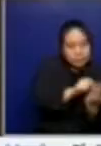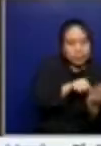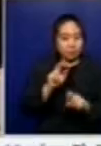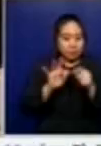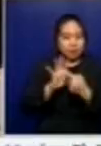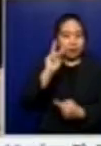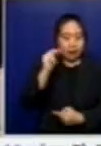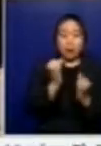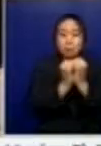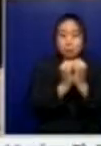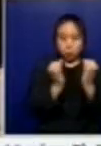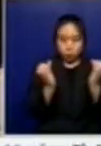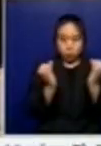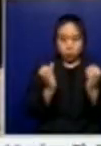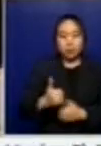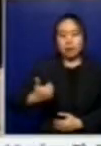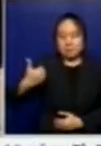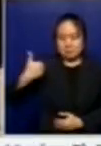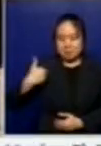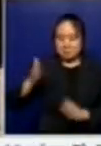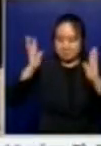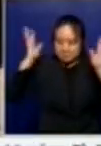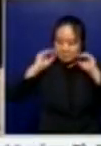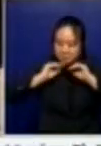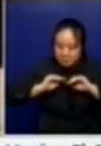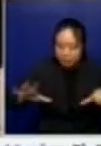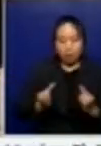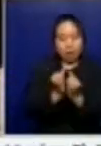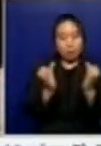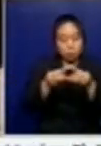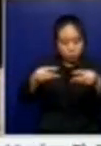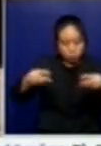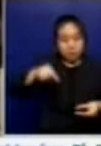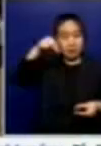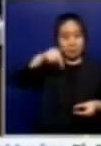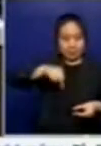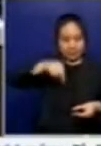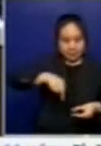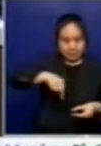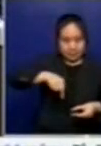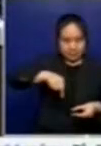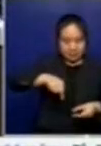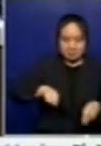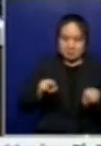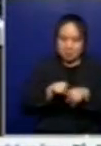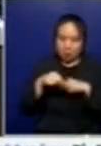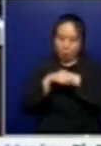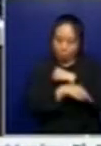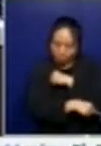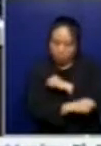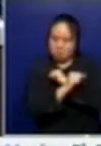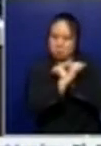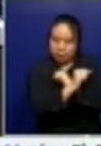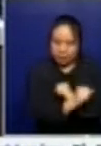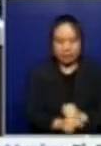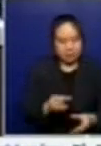การก็มีการโฆษณาว่ารัฐธรรมนูญฉบับนี้เป็นรัฐธรรมนูญปราบโกงเป็นรัฐธรรมนูญที่ดีที่สุด